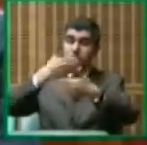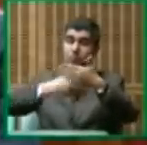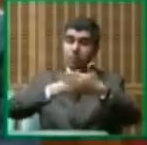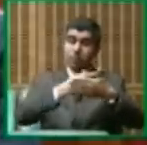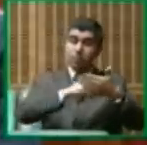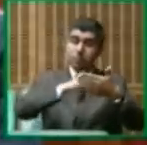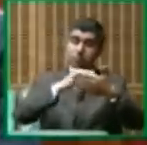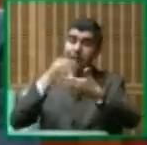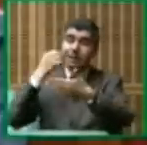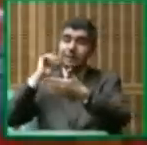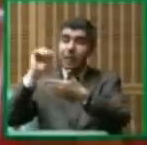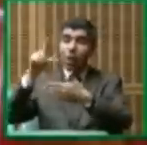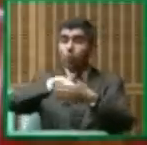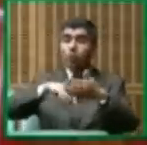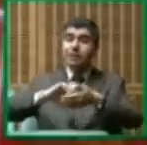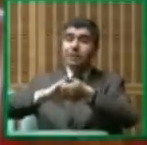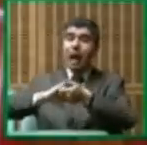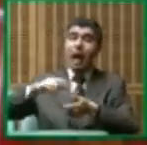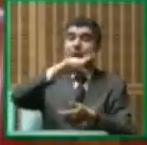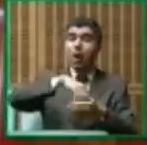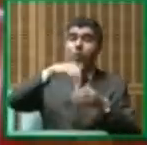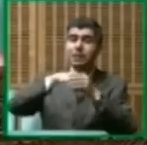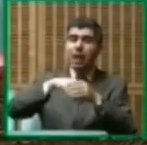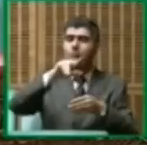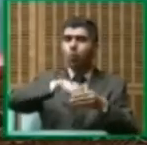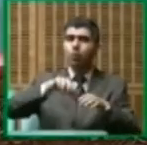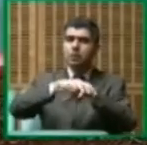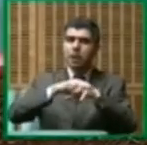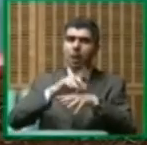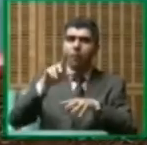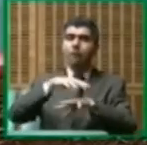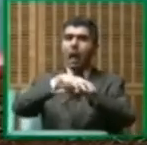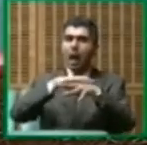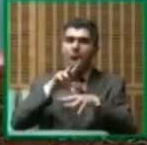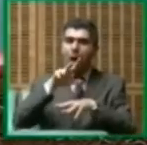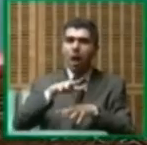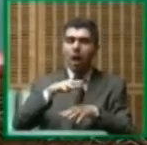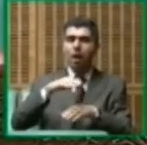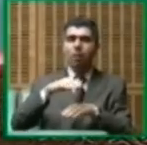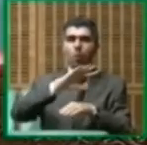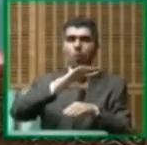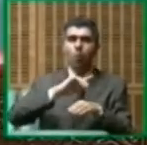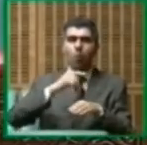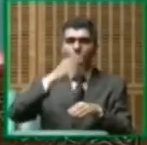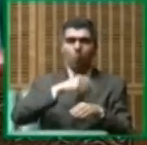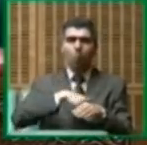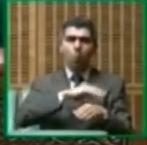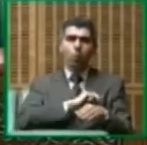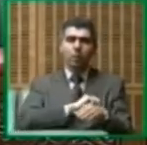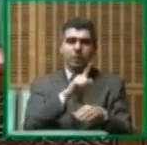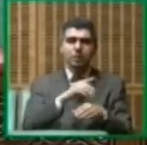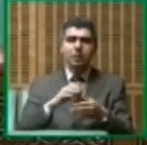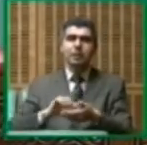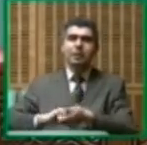التمثيلية الوطنية والجهوية والإقليمية والمحلية. التزام جميع الولاة والعمال بتعبئة جميع الوسائل اللازمة البشرية منها